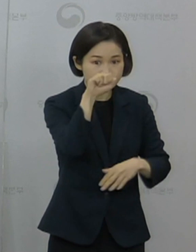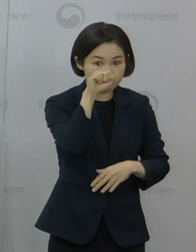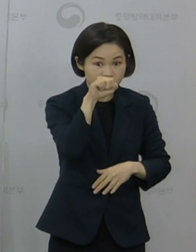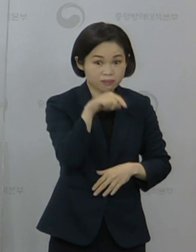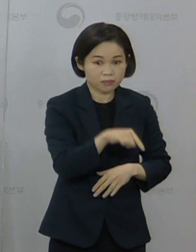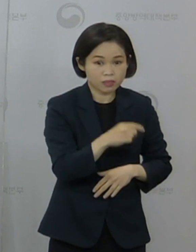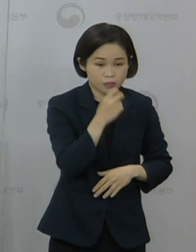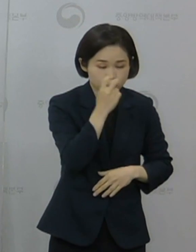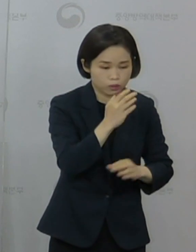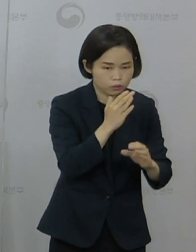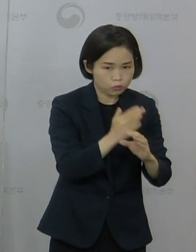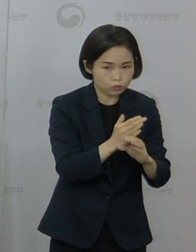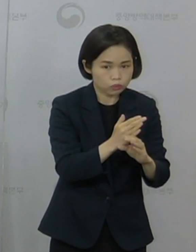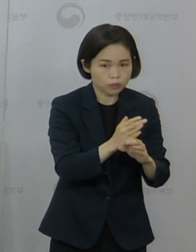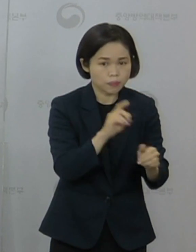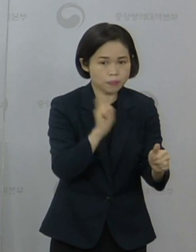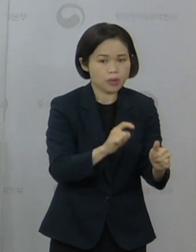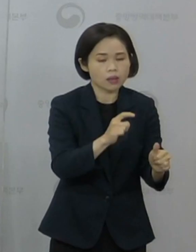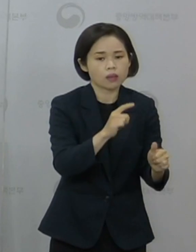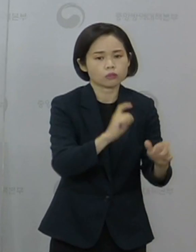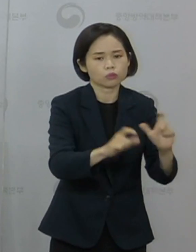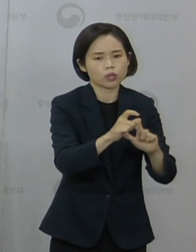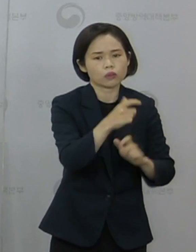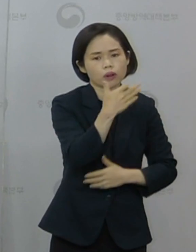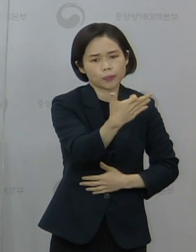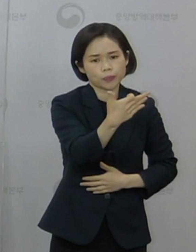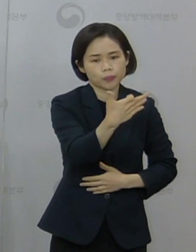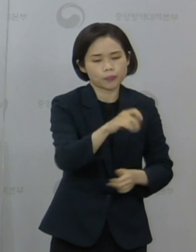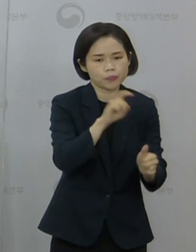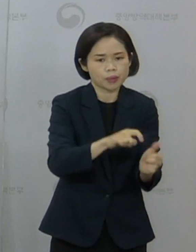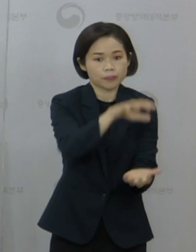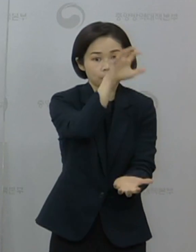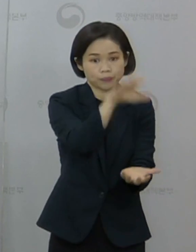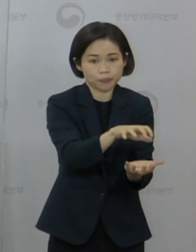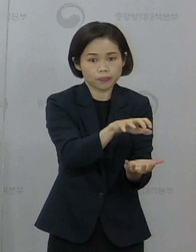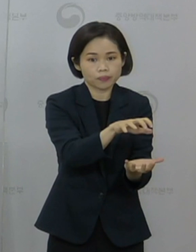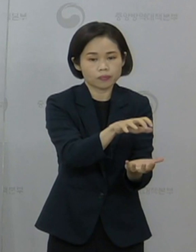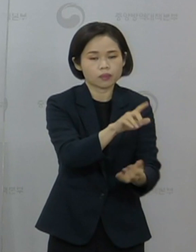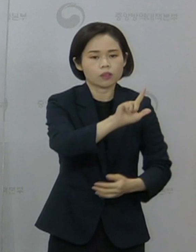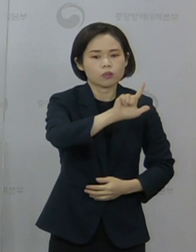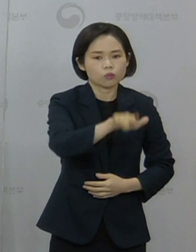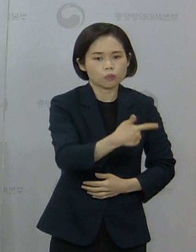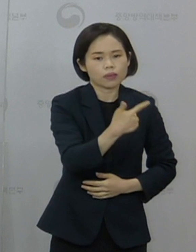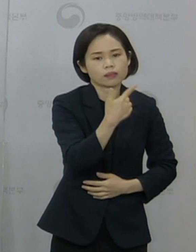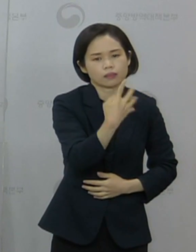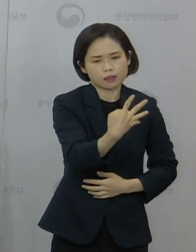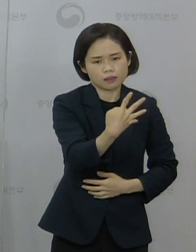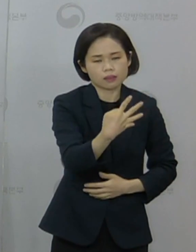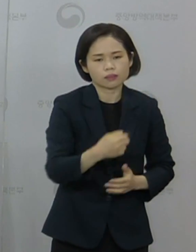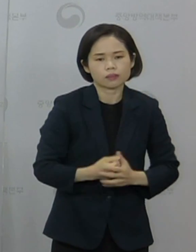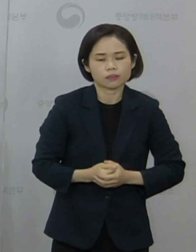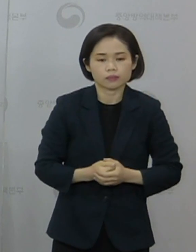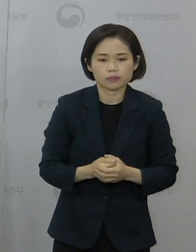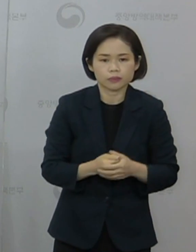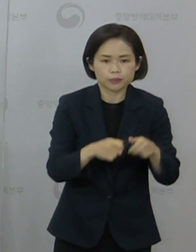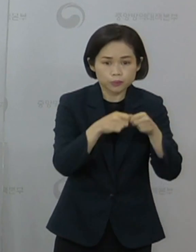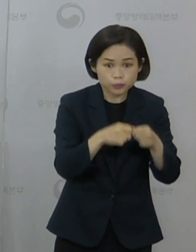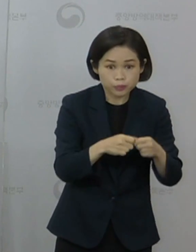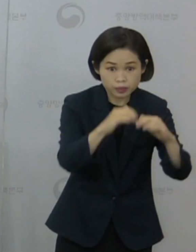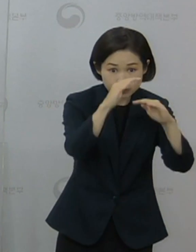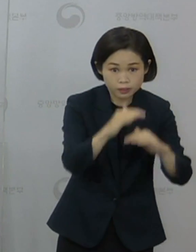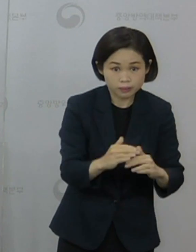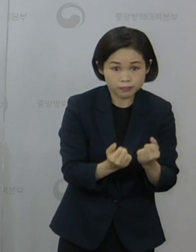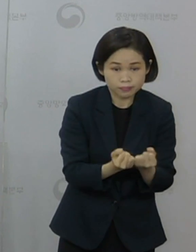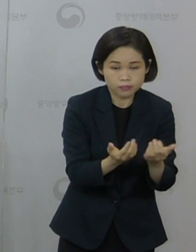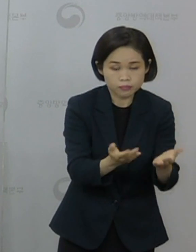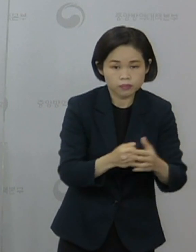조사 중인 19명이 추가로 확진 되어 현재까지 누적 확진 자는 604 명 입니다 세부내용을 말씀을